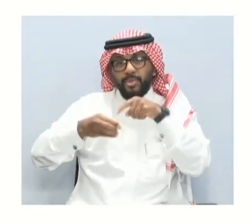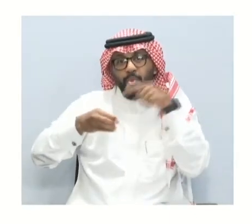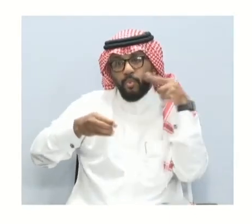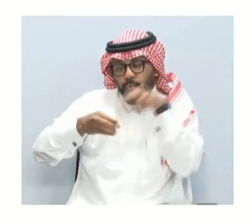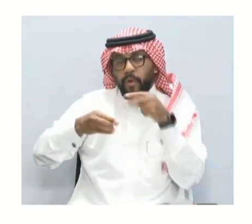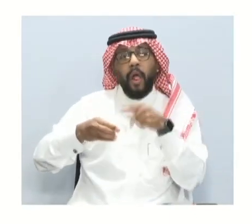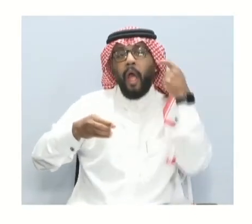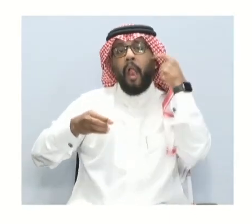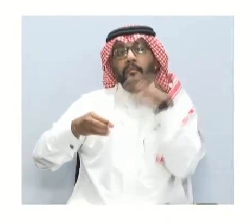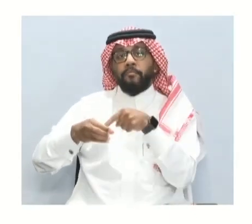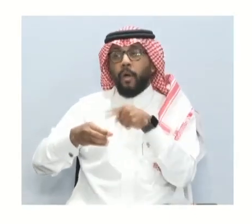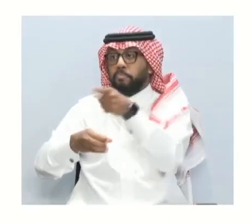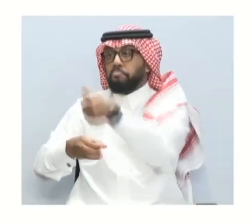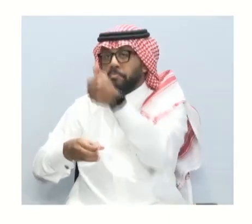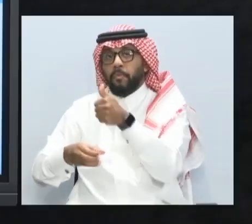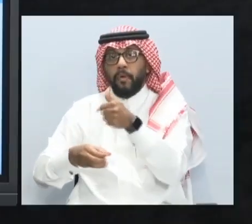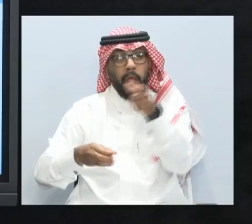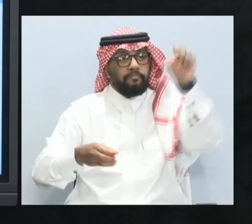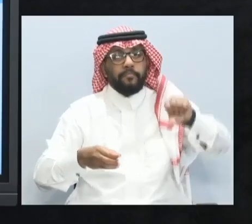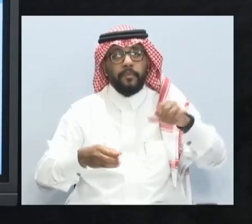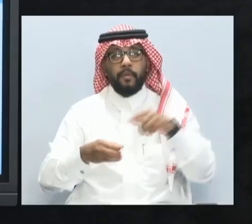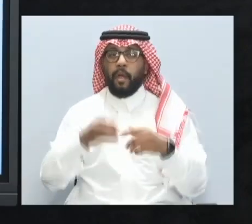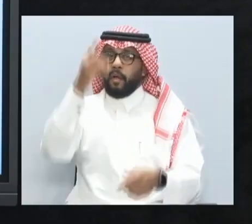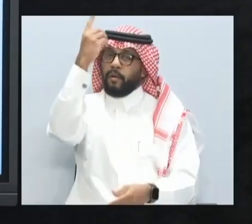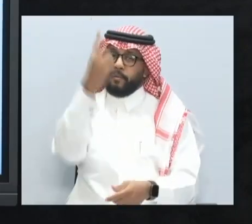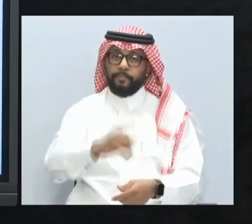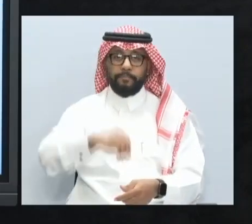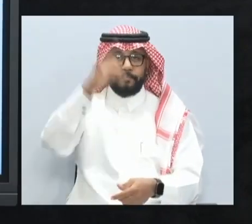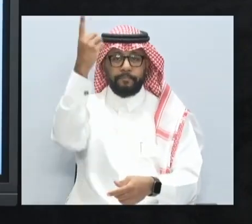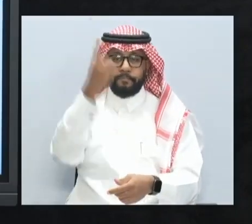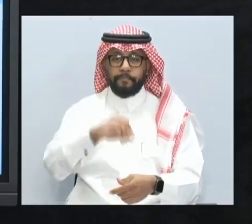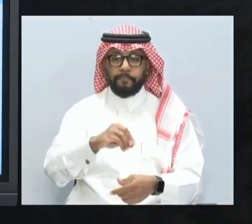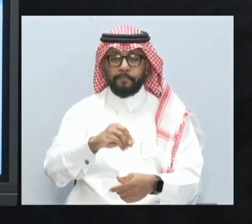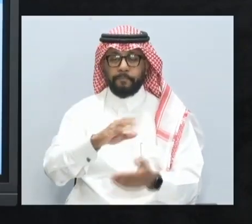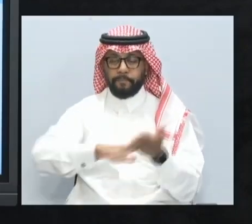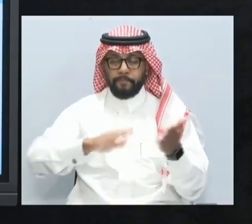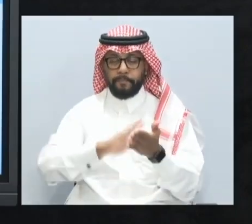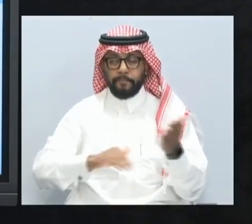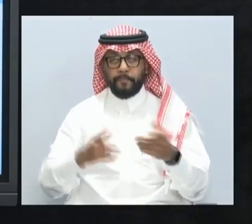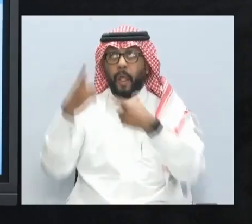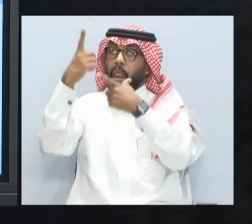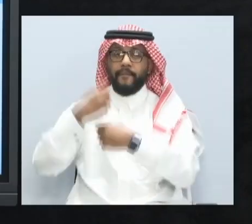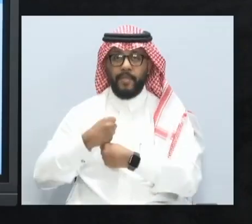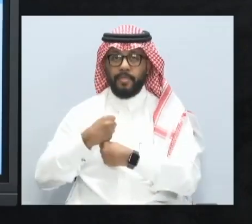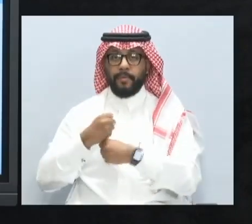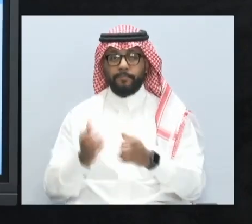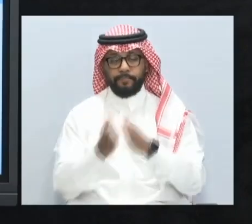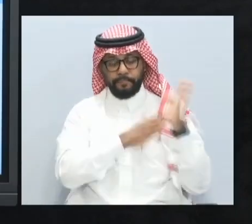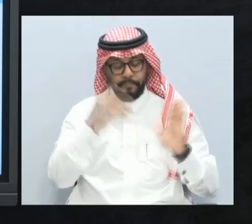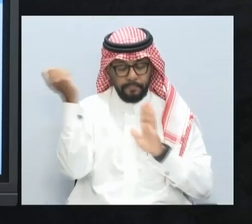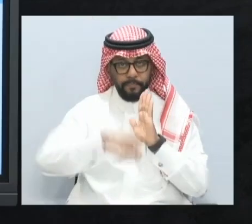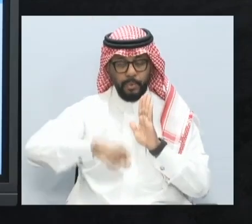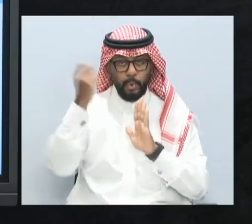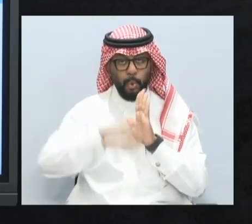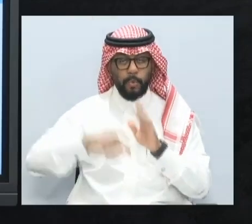والصور فكل هذا من التنجيم نسال الله العافيه حكم السحر حكم